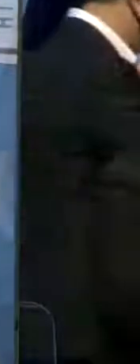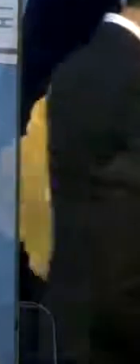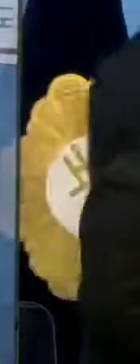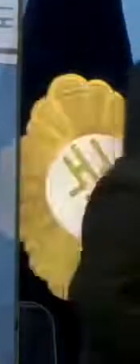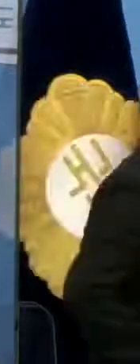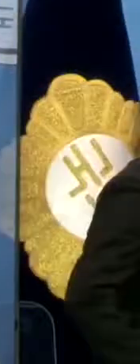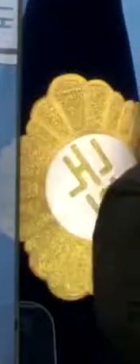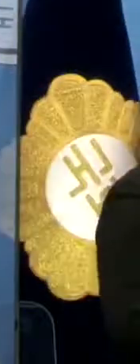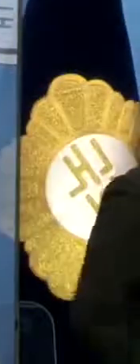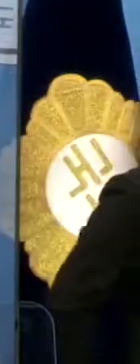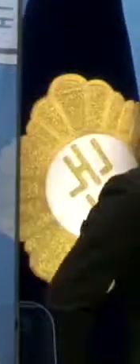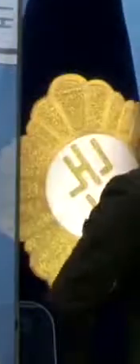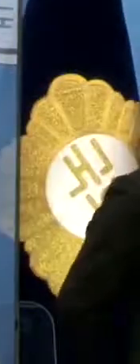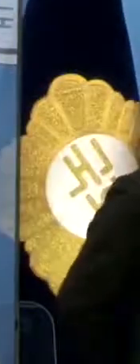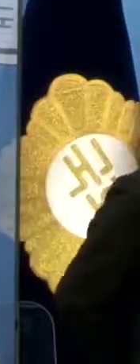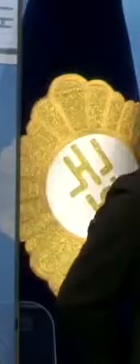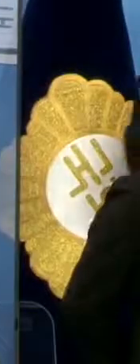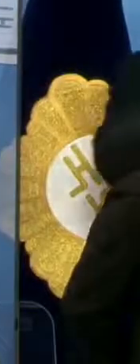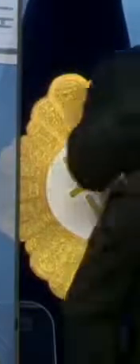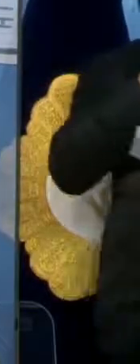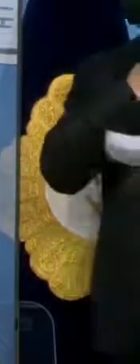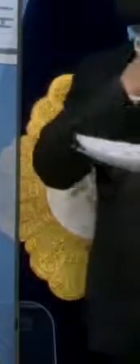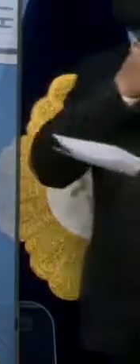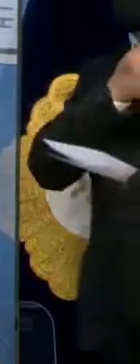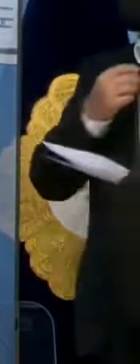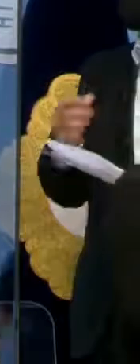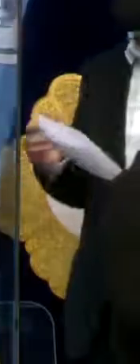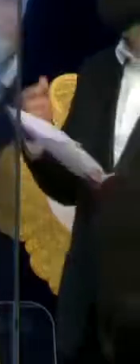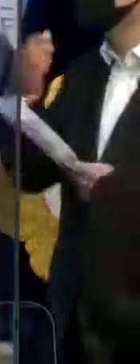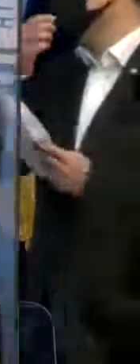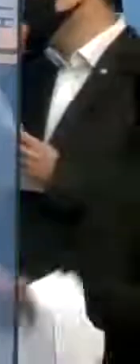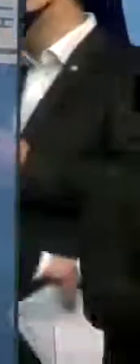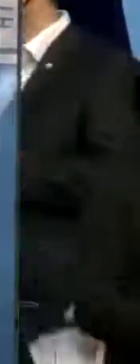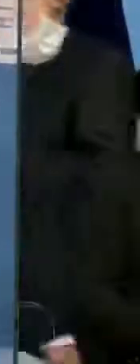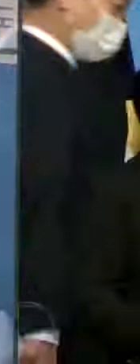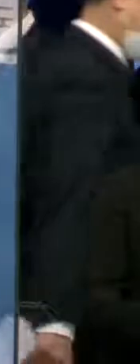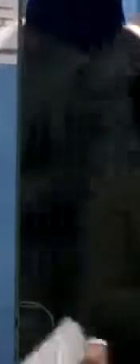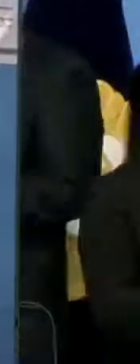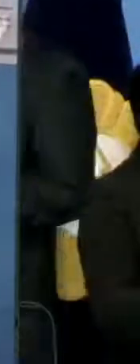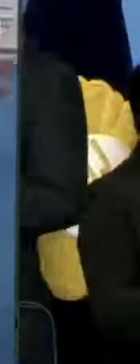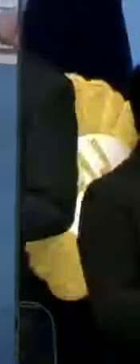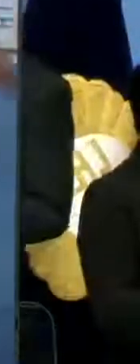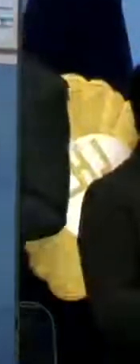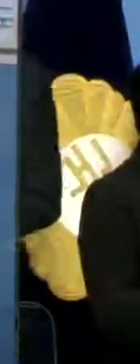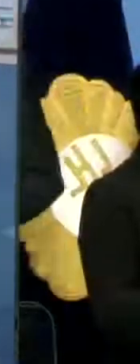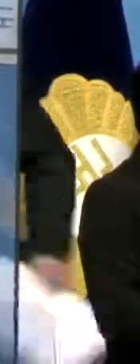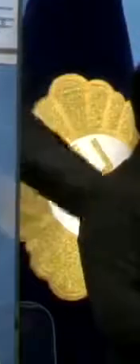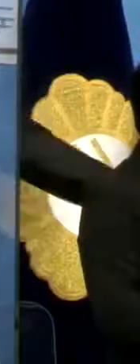그 소통관 좀 책임자가 있으시면 그건 좀 개선을 좀 해주셔야 되겠네요. 예.